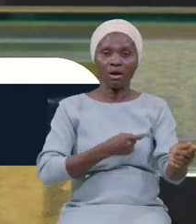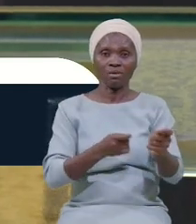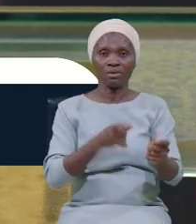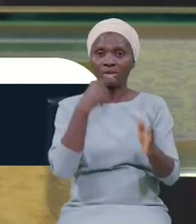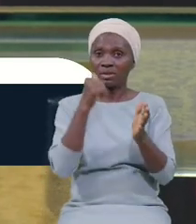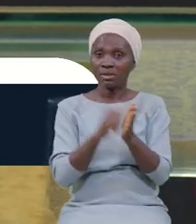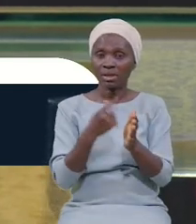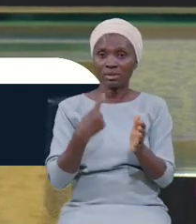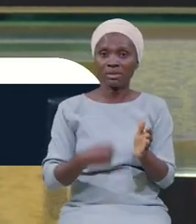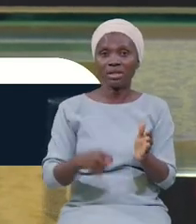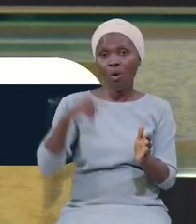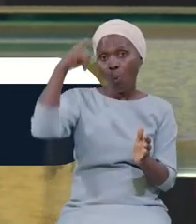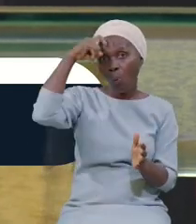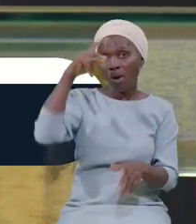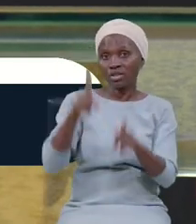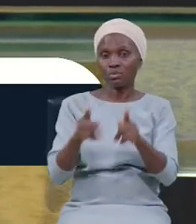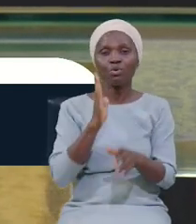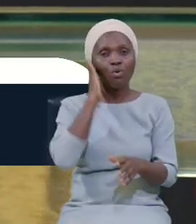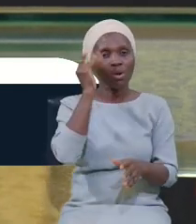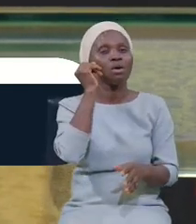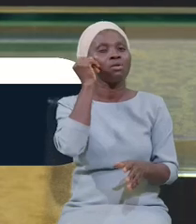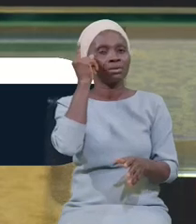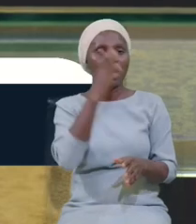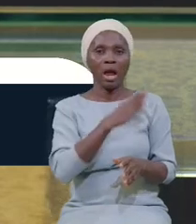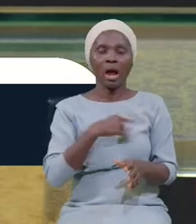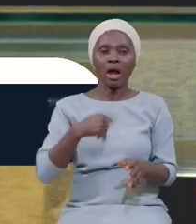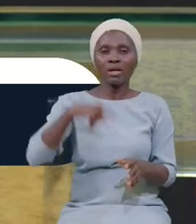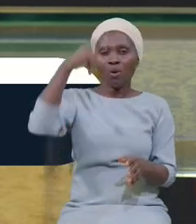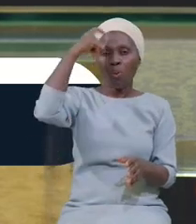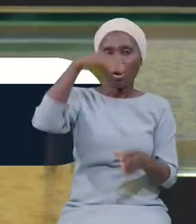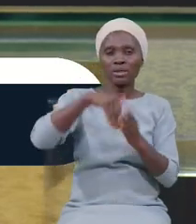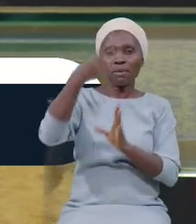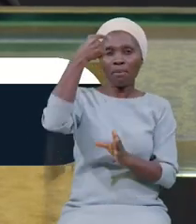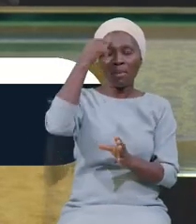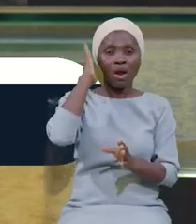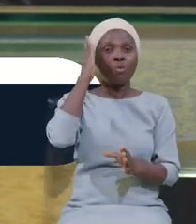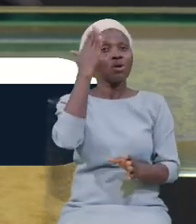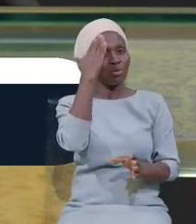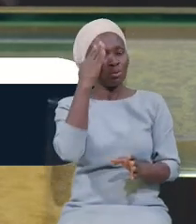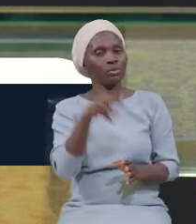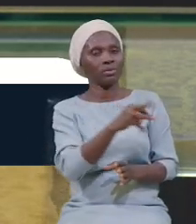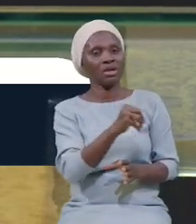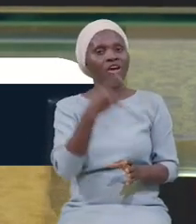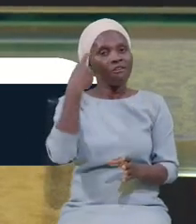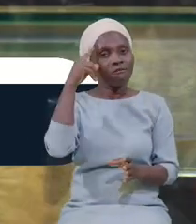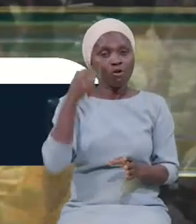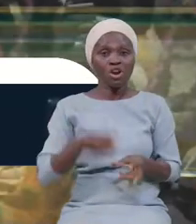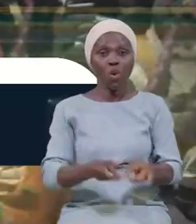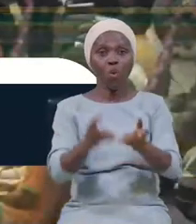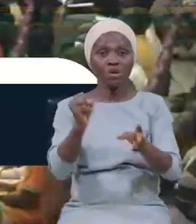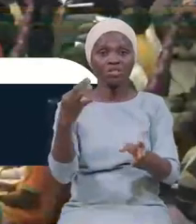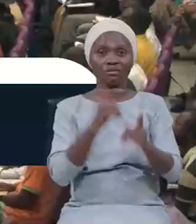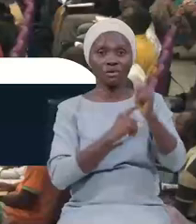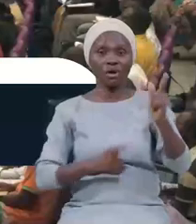le sage va comprendre. Et que celui qui est intelligent les comprenne, car les voies